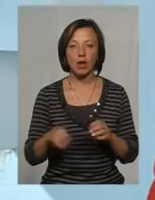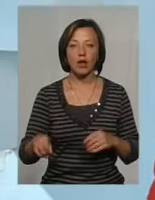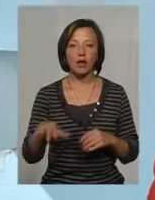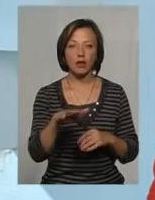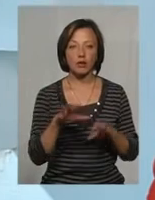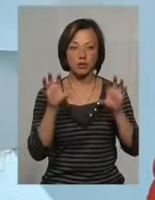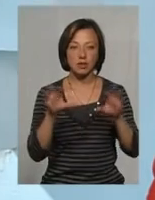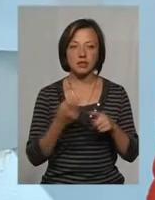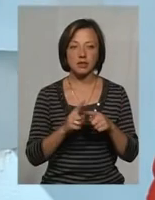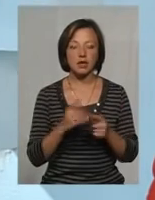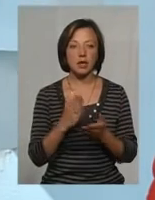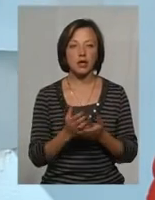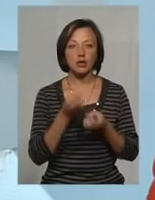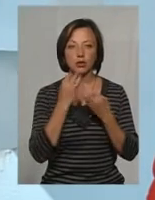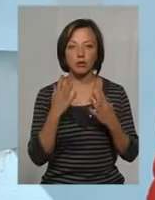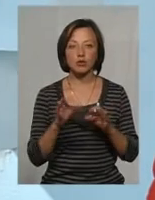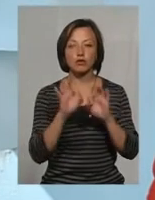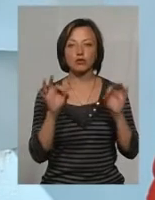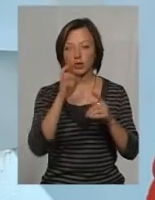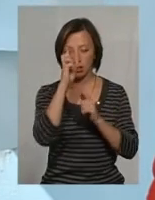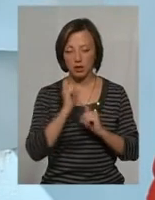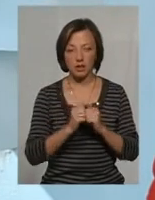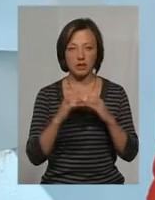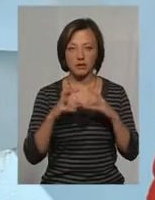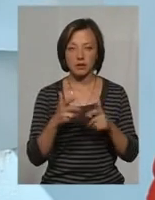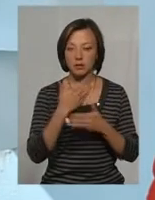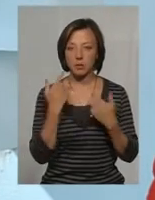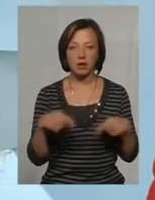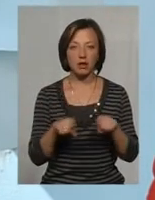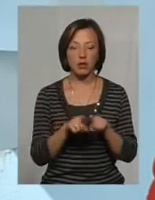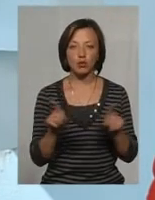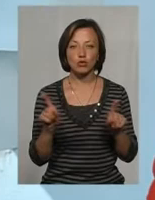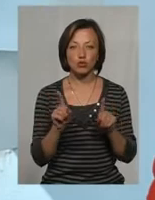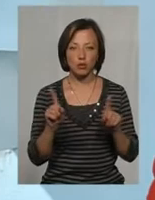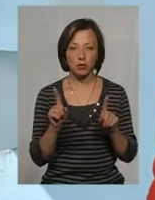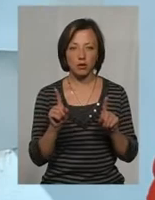і це є добре. Адже в жодній країні світу немає такого,